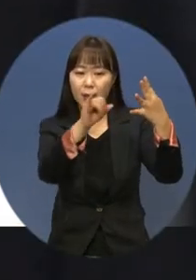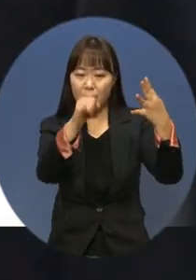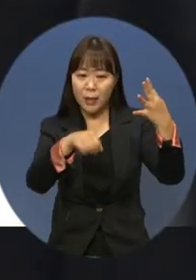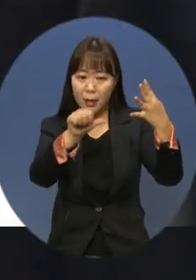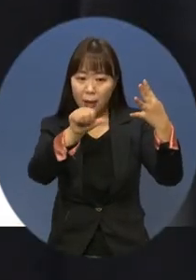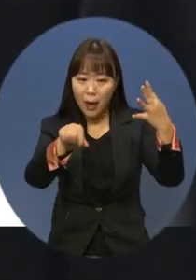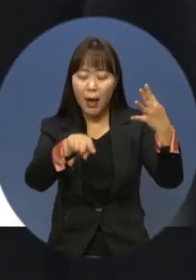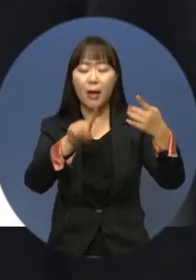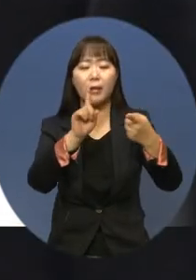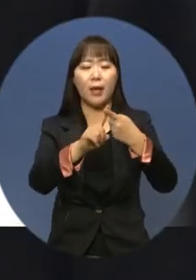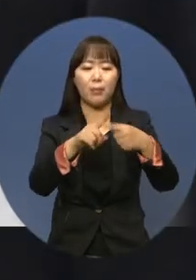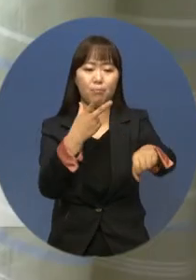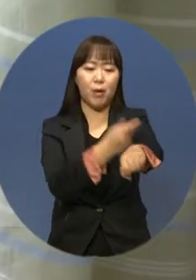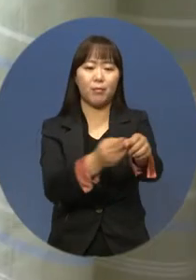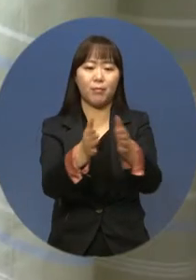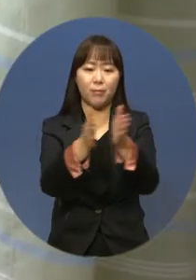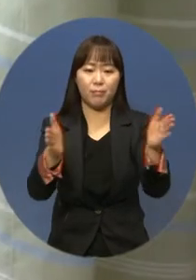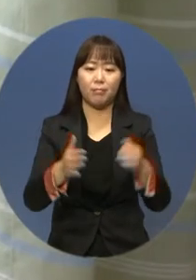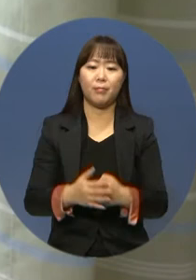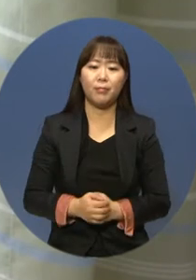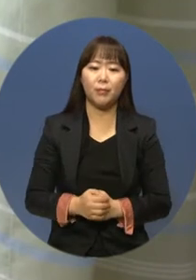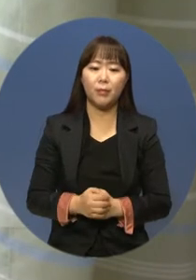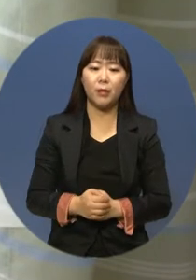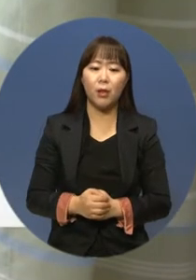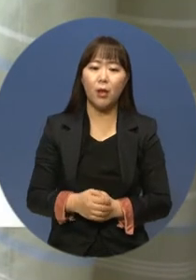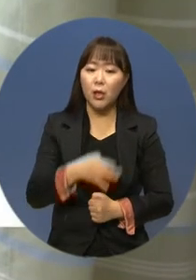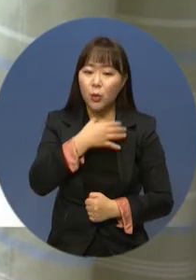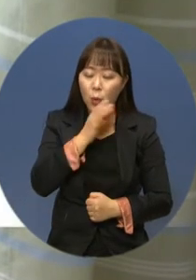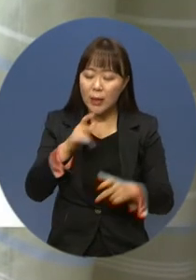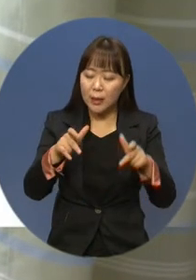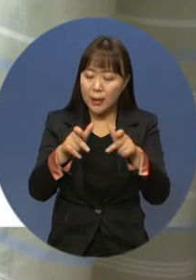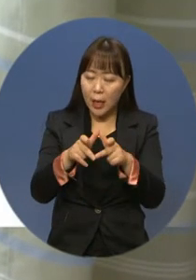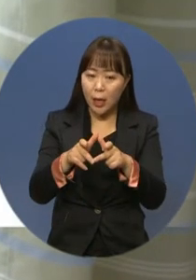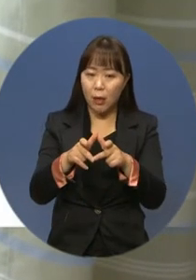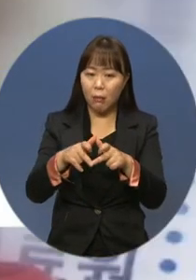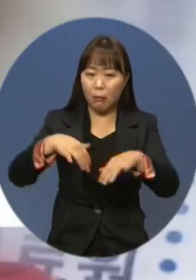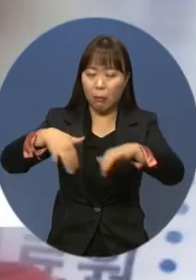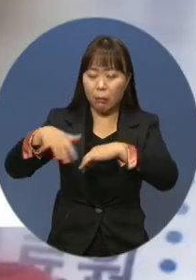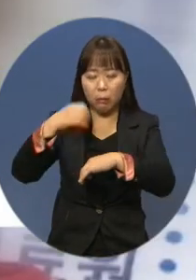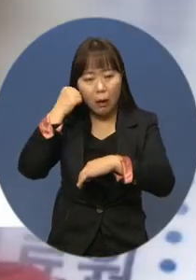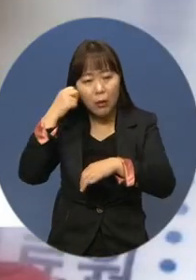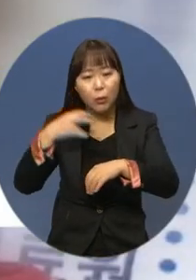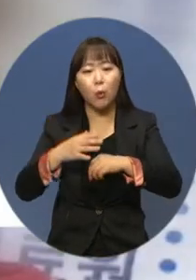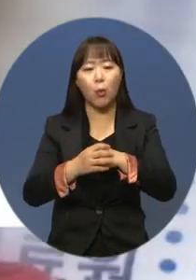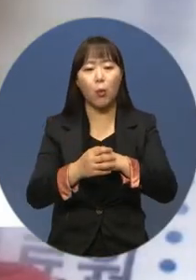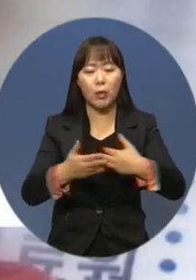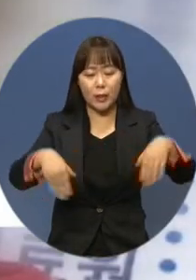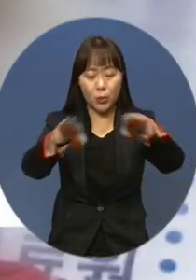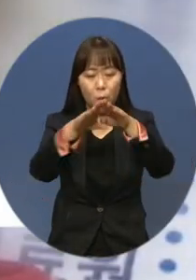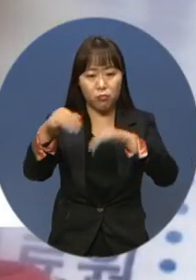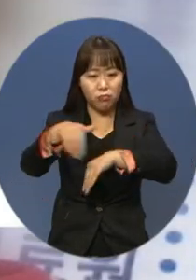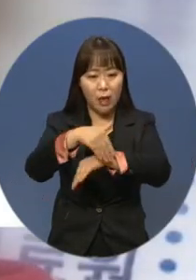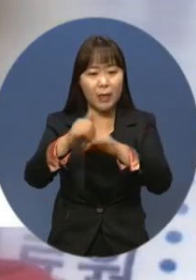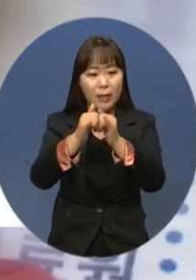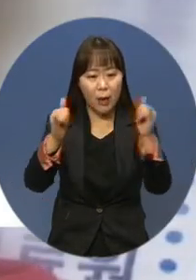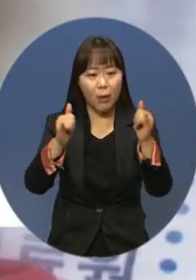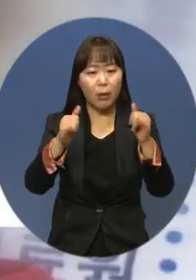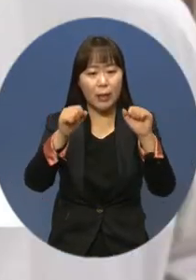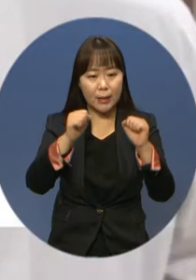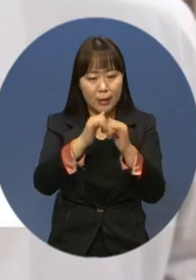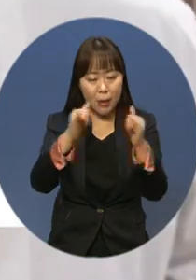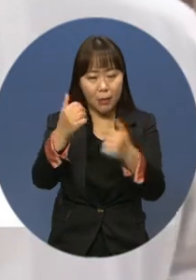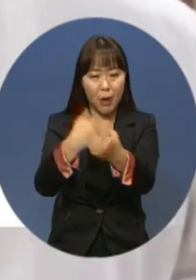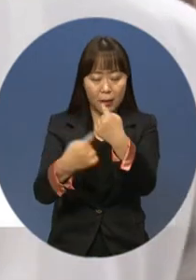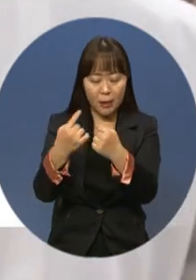백신 적 좀 이 진행됩니다 여기에 노인 장애인 노숙인 거주 이홍 시설의 거주자와 이용자